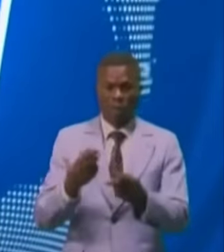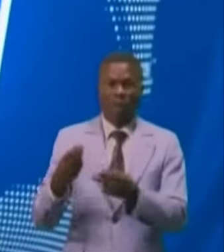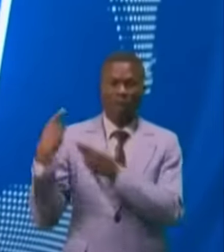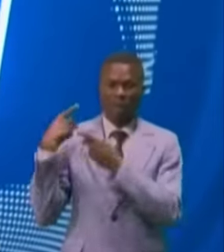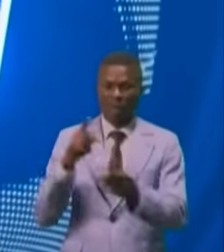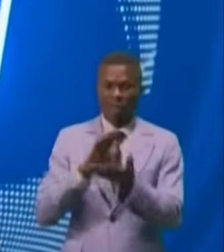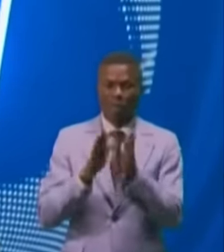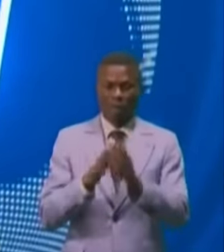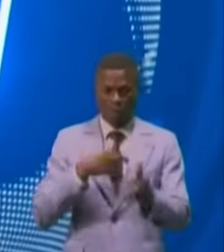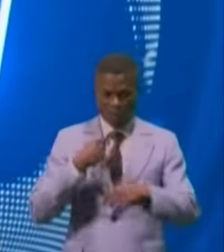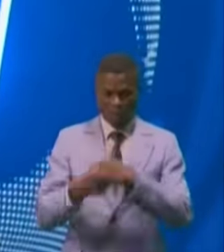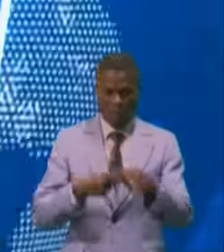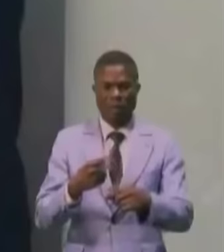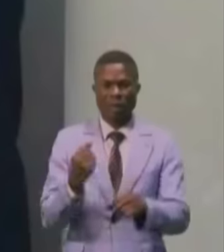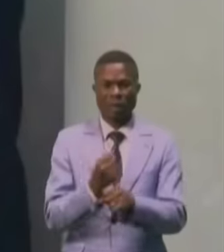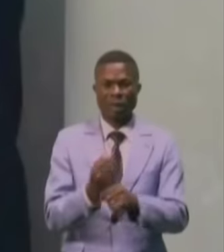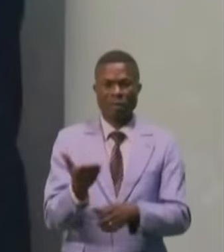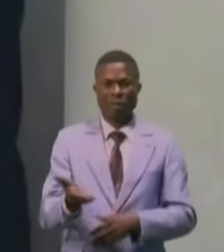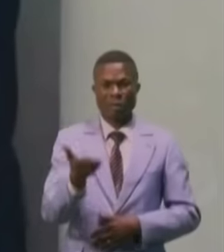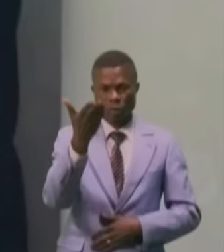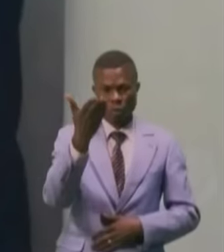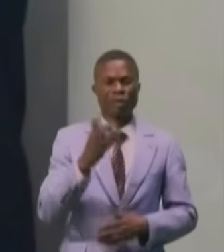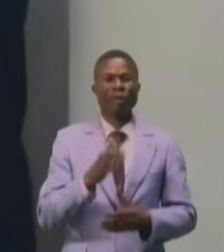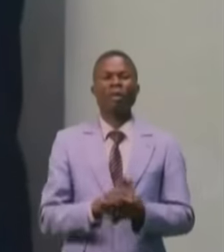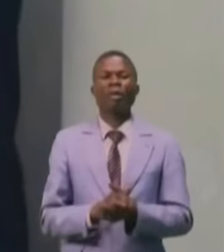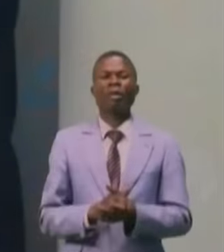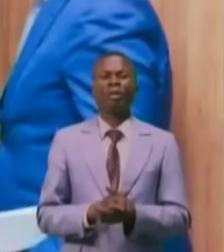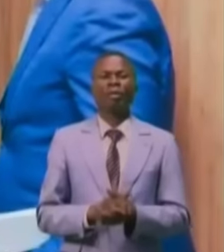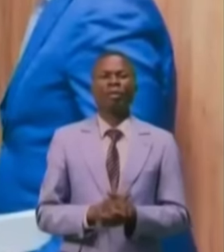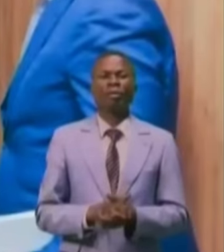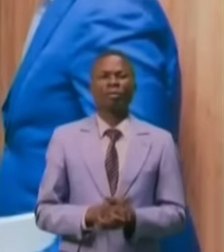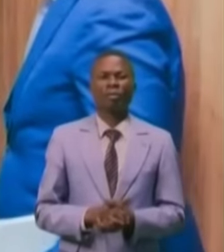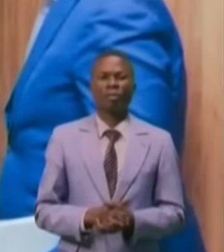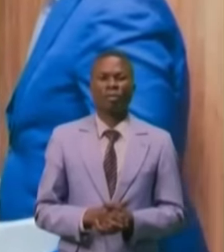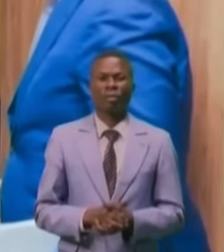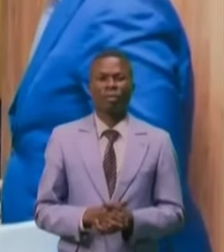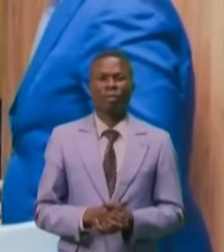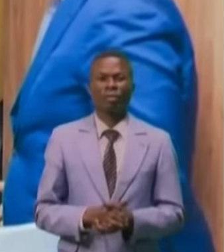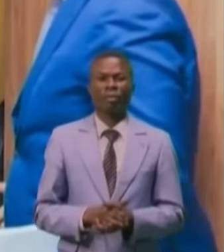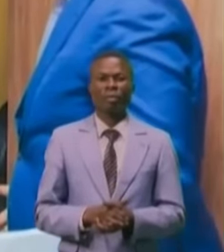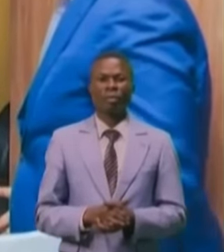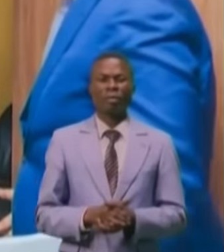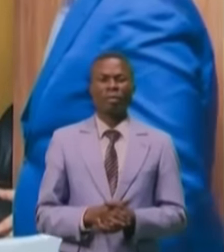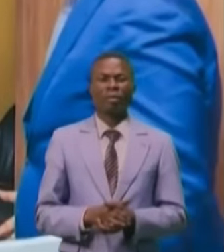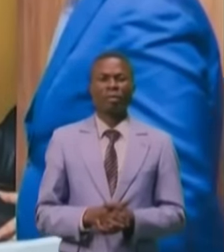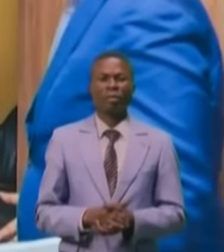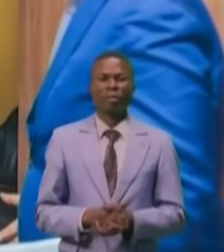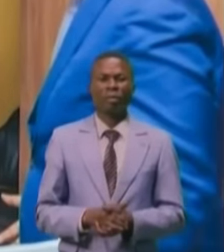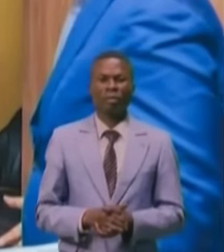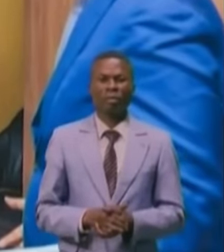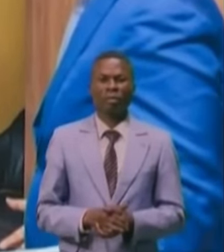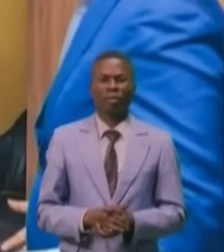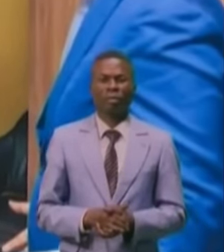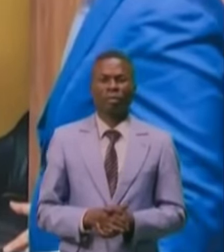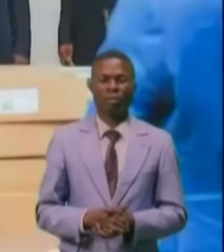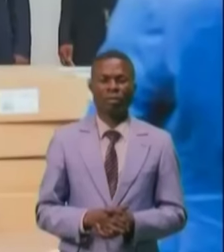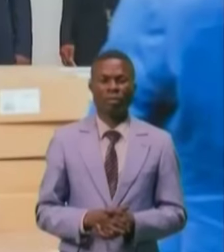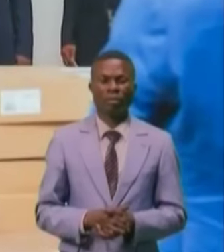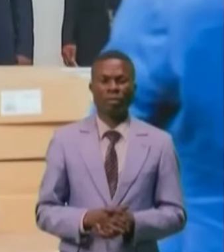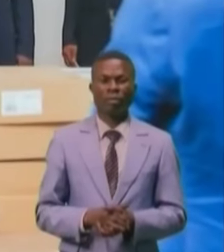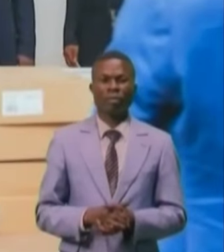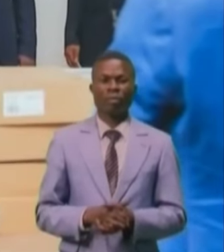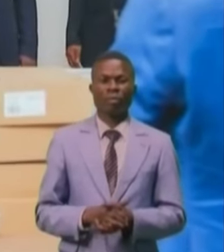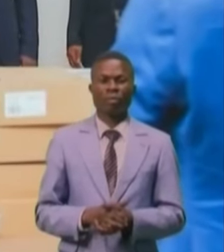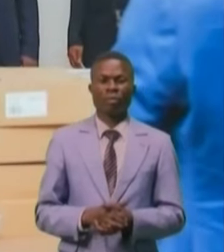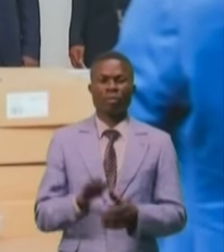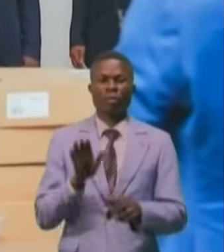de ses fonctions. Le vice-premier ministre Daniel Moukoko Samba s'est imposé une visite surprise dans les différents bureaux